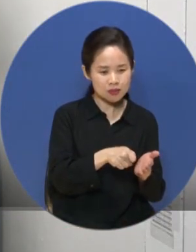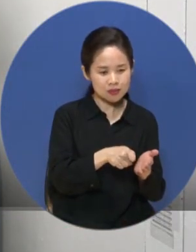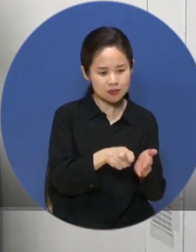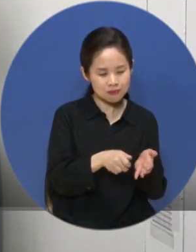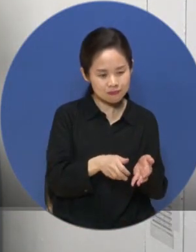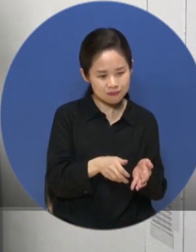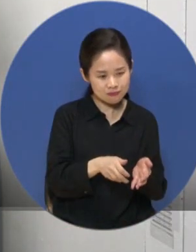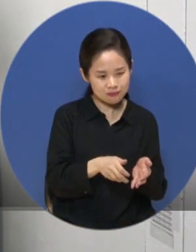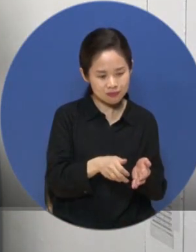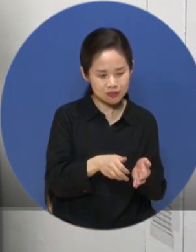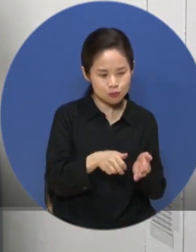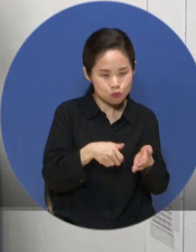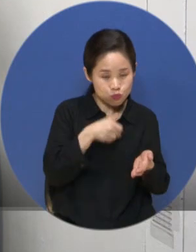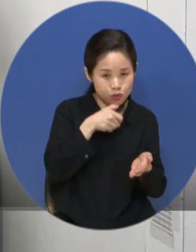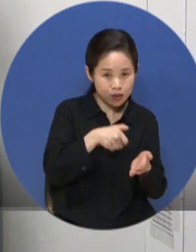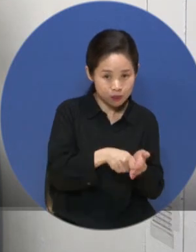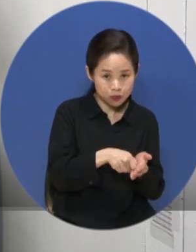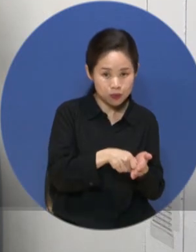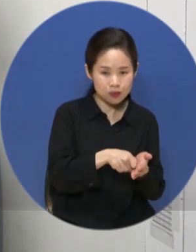물감을 선택했어요.